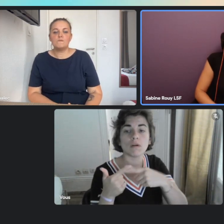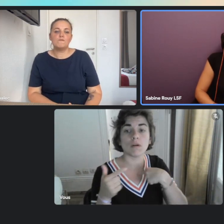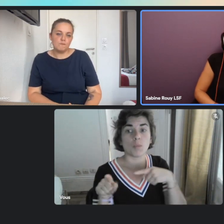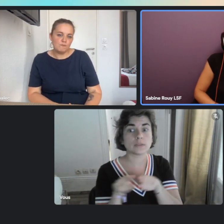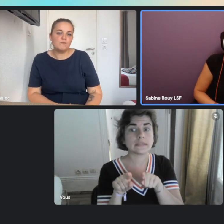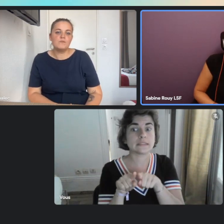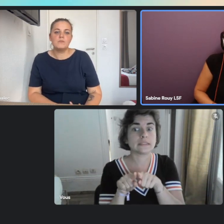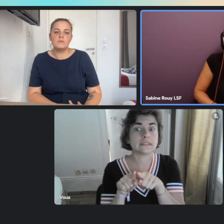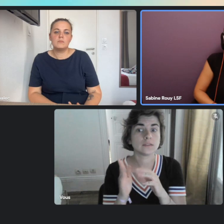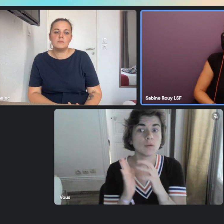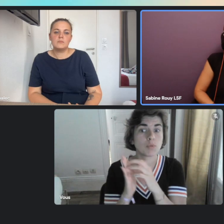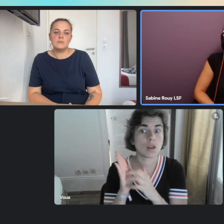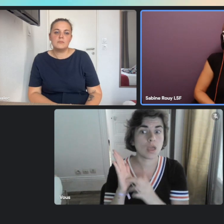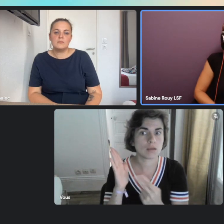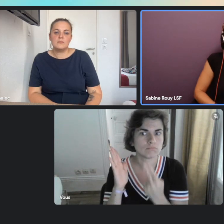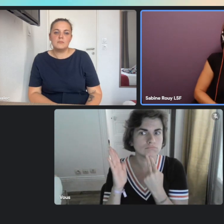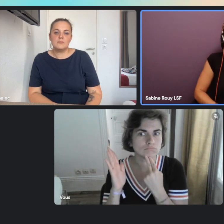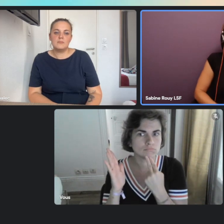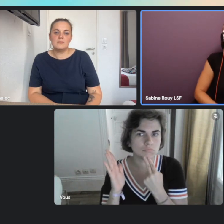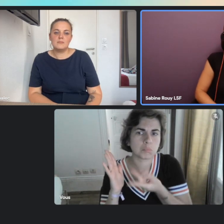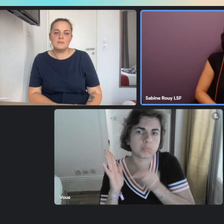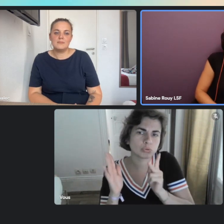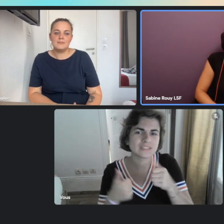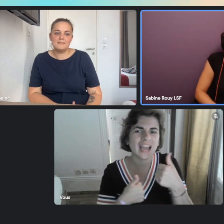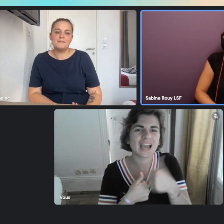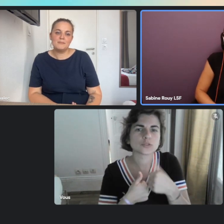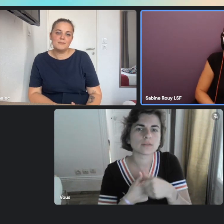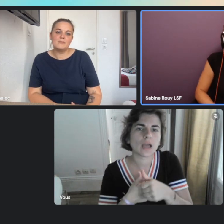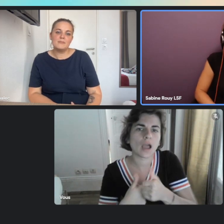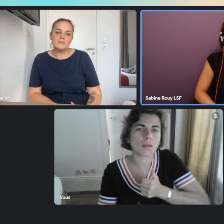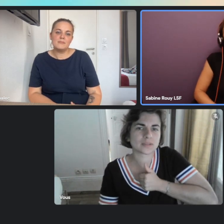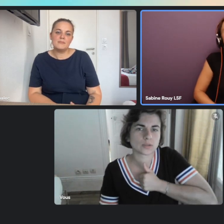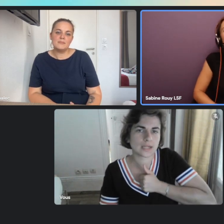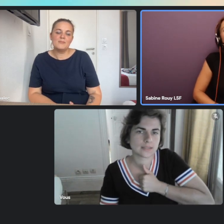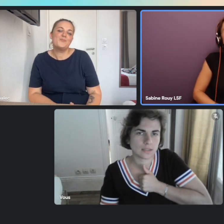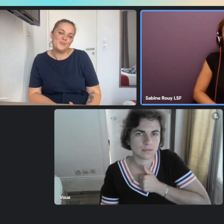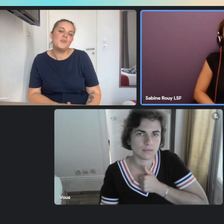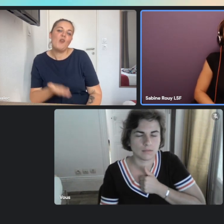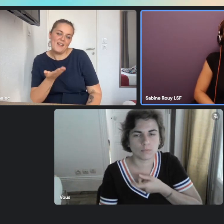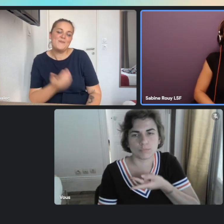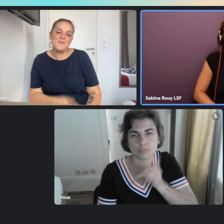Alors, il y a une personne effectivement qui dit bonjour et une autre personne qui dit qu'elle fait,